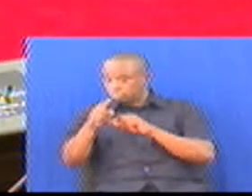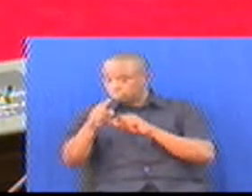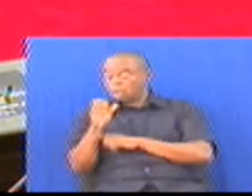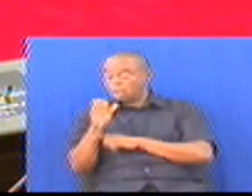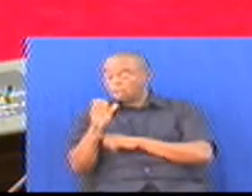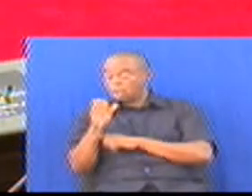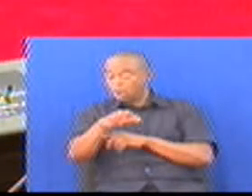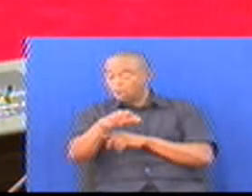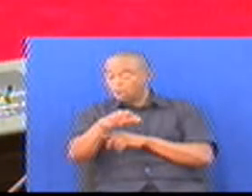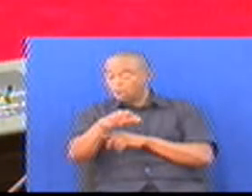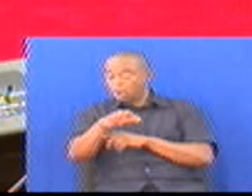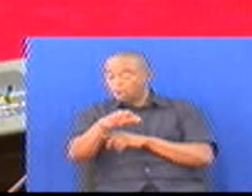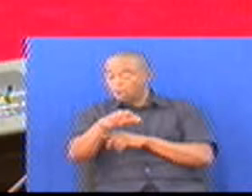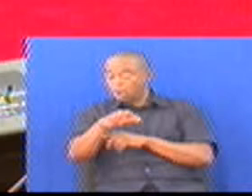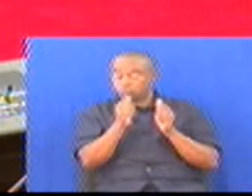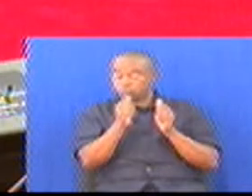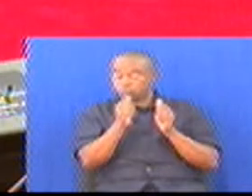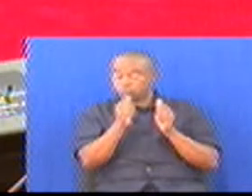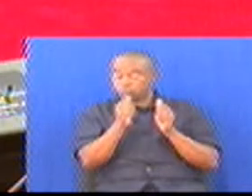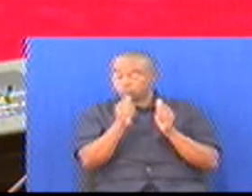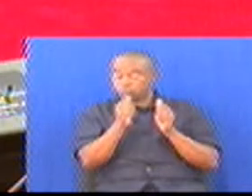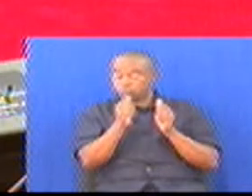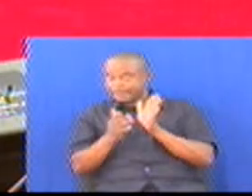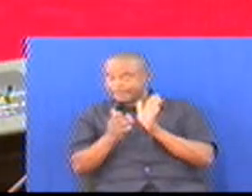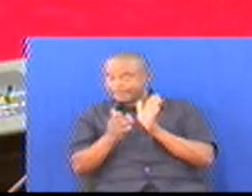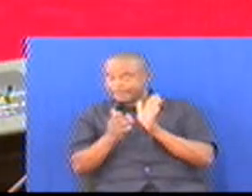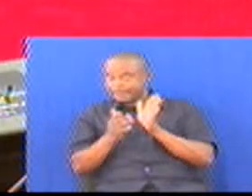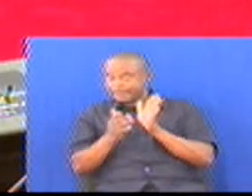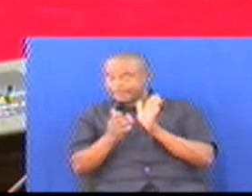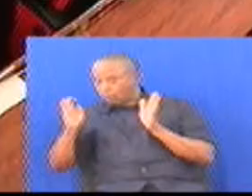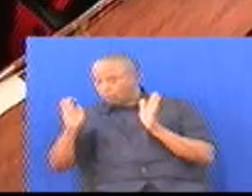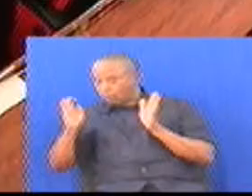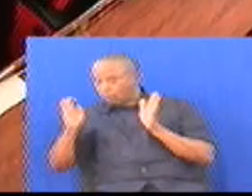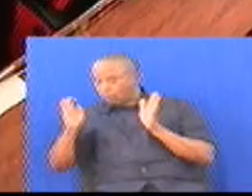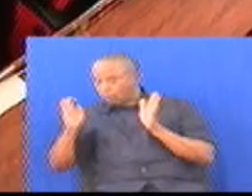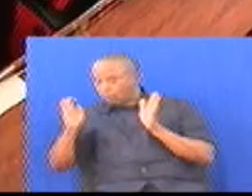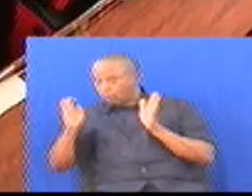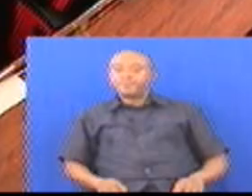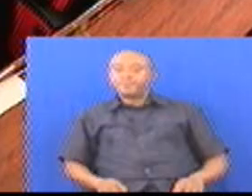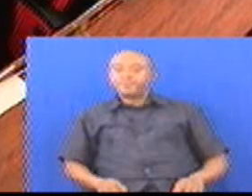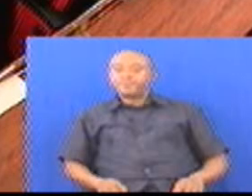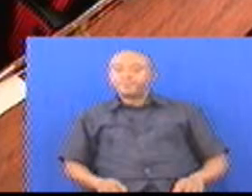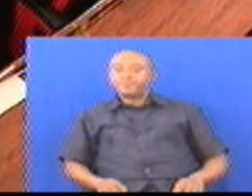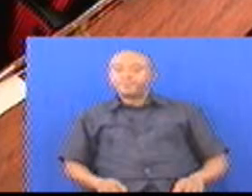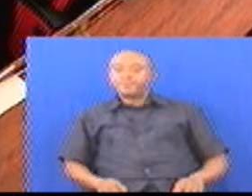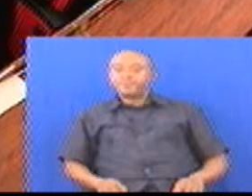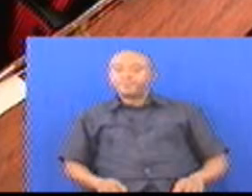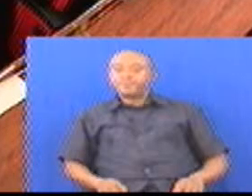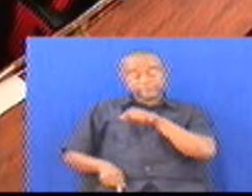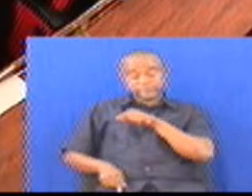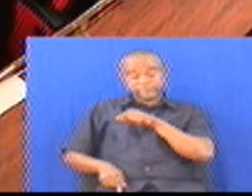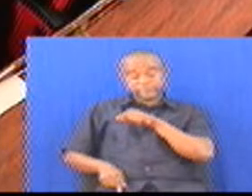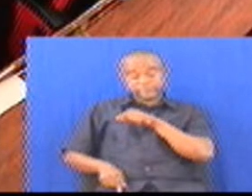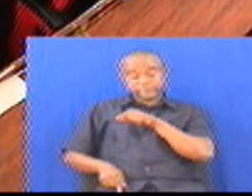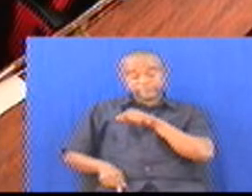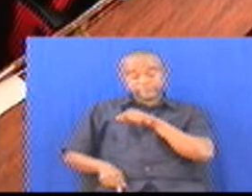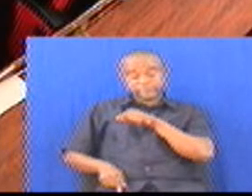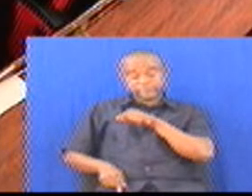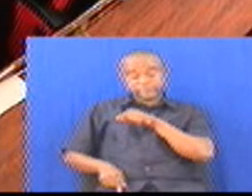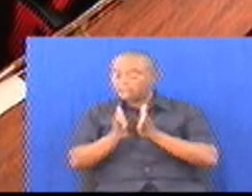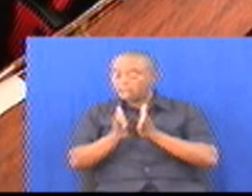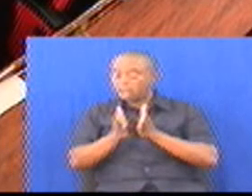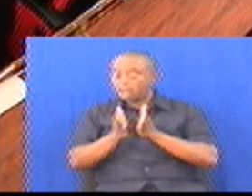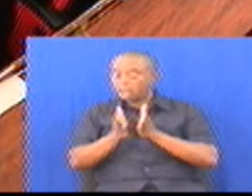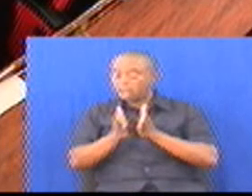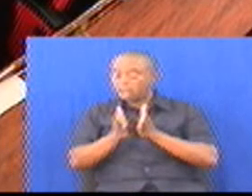mwaka 2015-16 hadi Aprili 2020. Kati ya kiasi hicho, ujenzi wa barabara